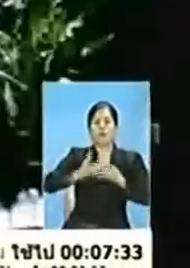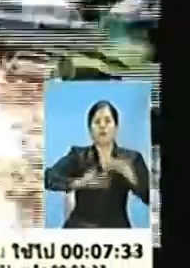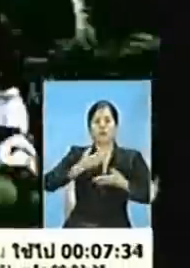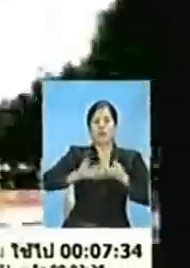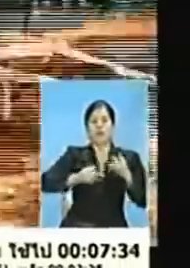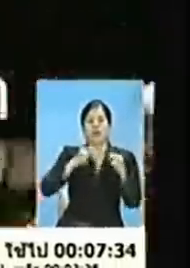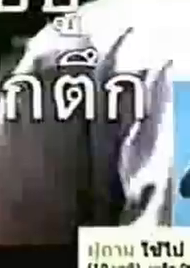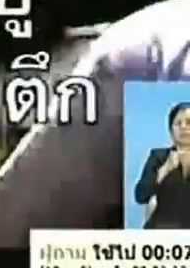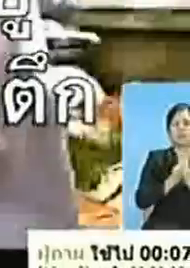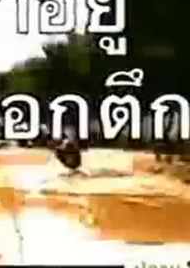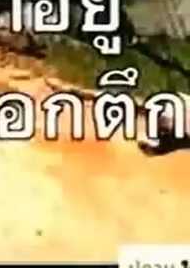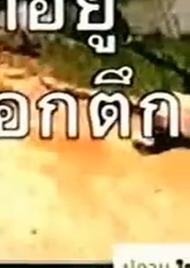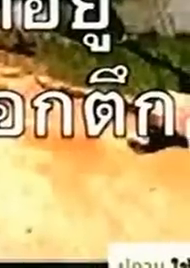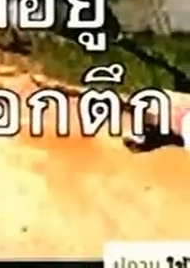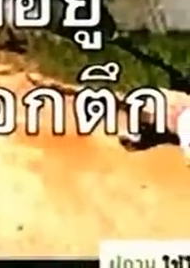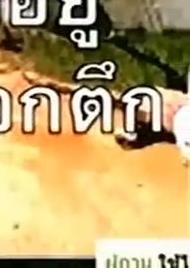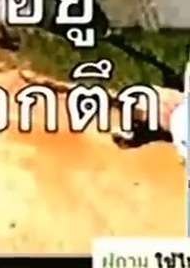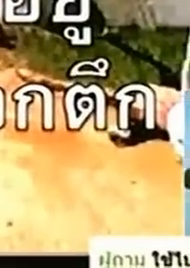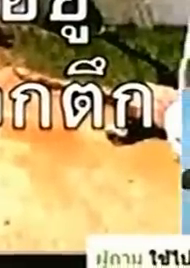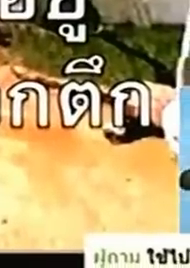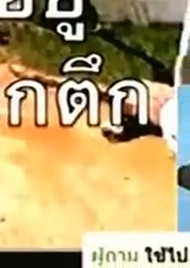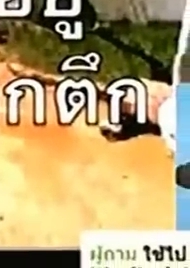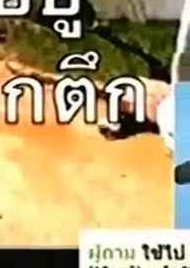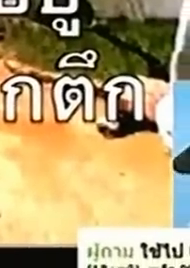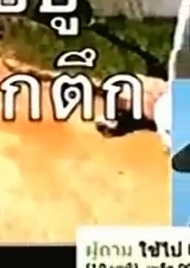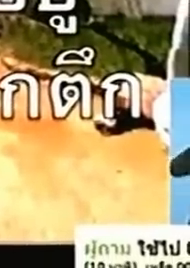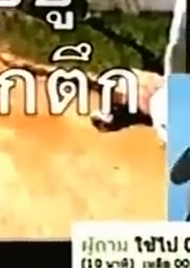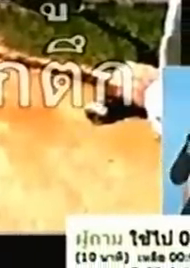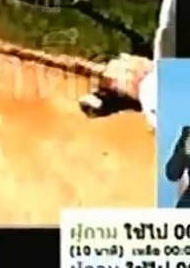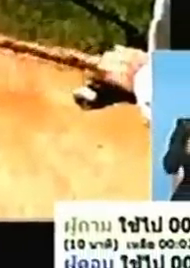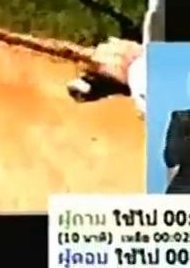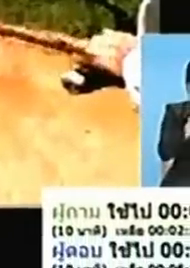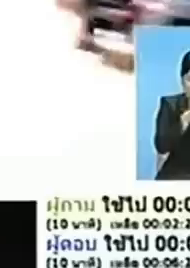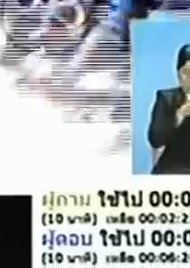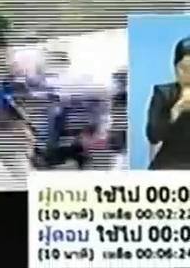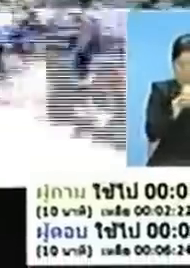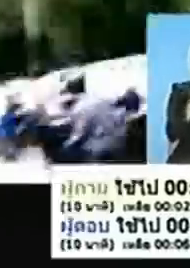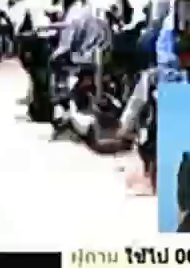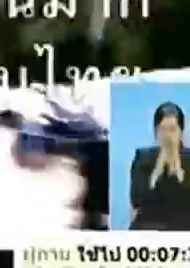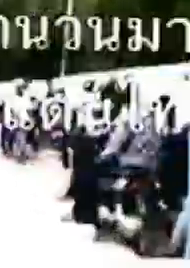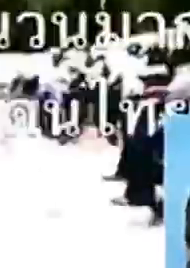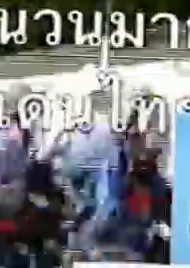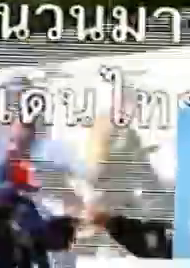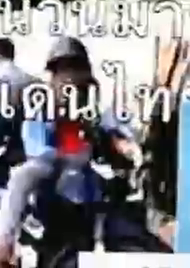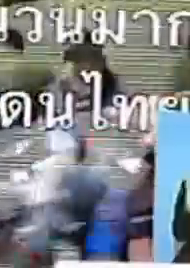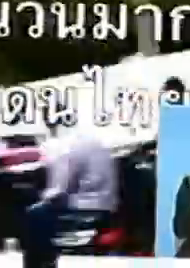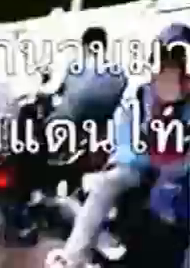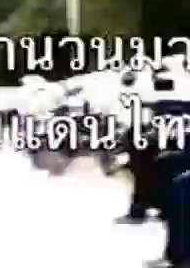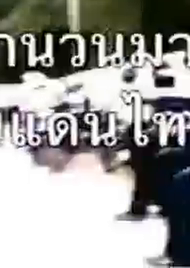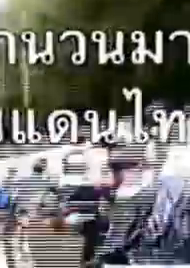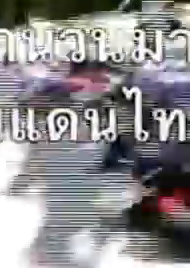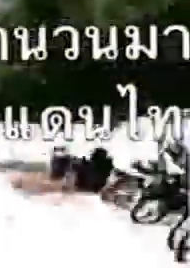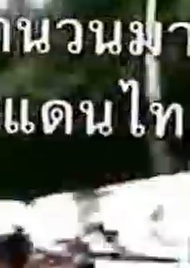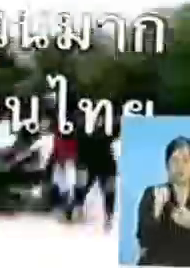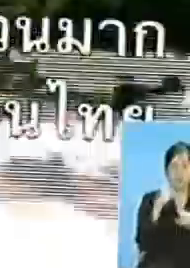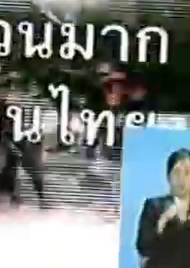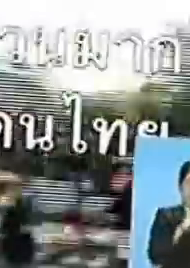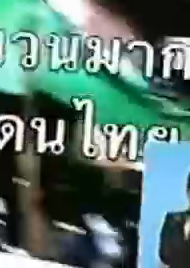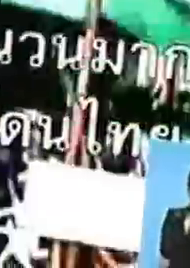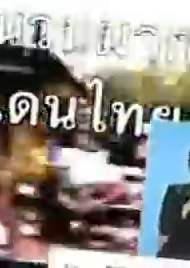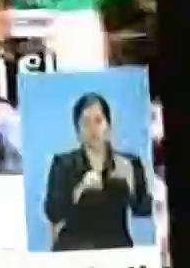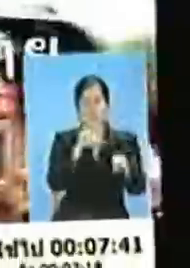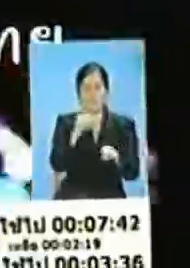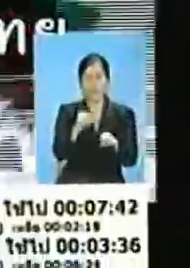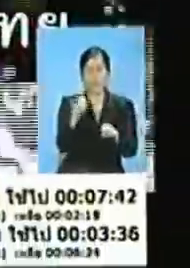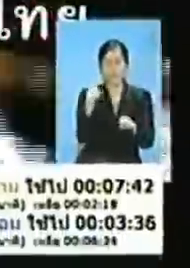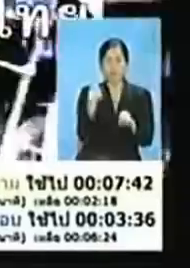ยฮะบริเวณนี้แหละครับที่มียาเสพติดจำนวนมากร้อยตำรวจเฉลิมจับไปจับไม่หมดฮะยิ่งจับยิ่งเ